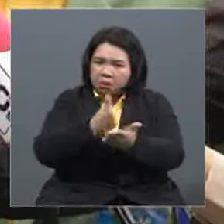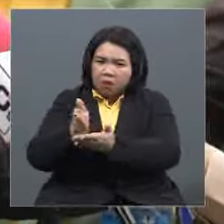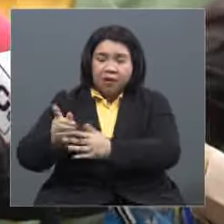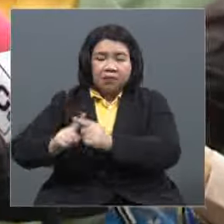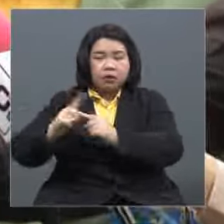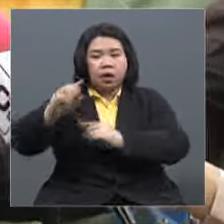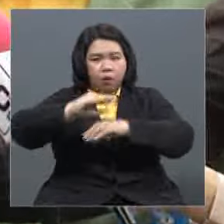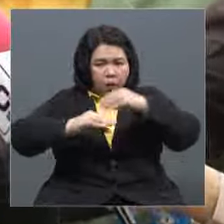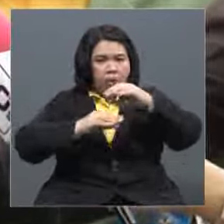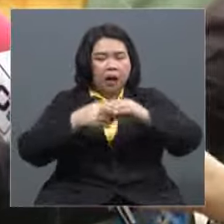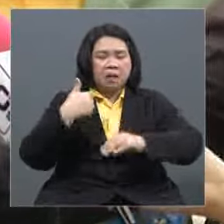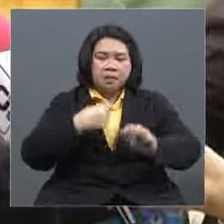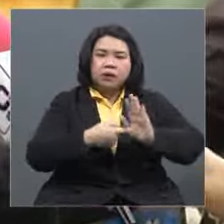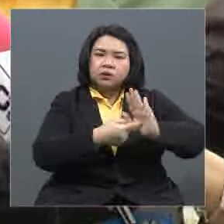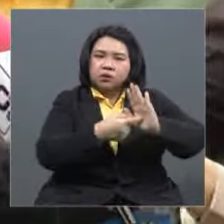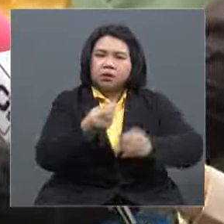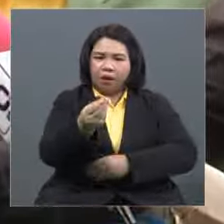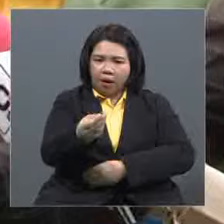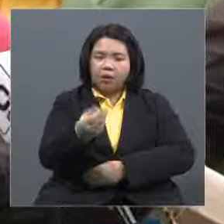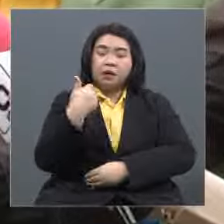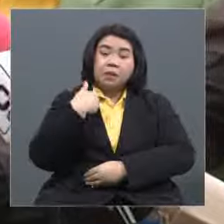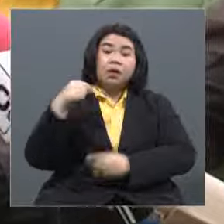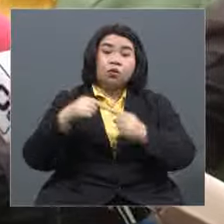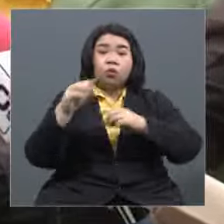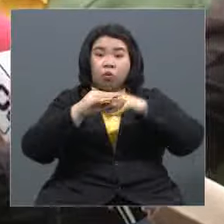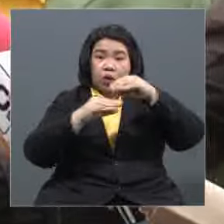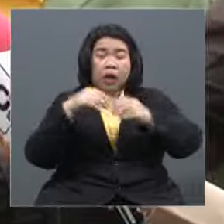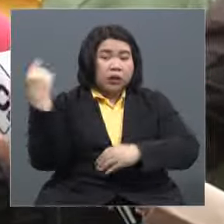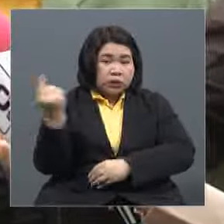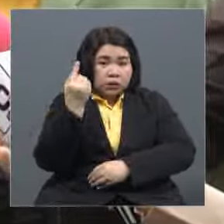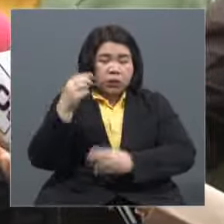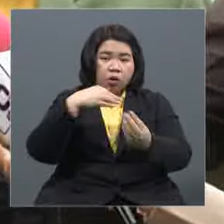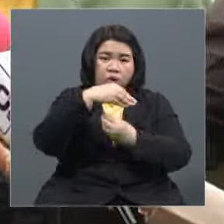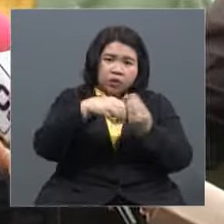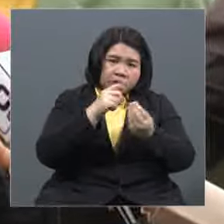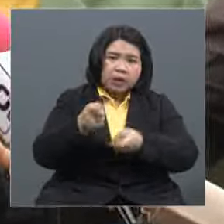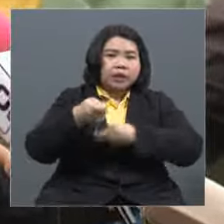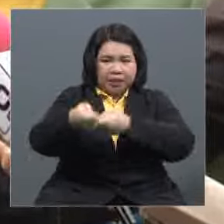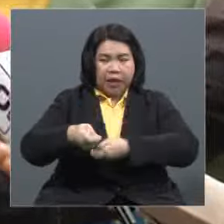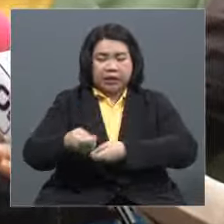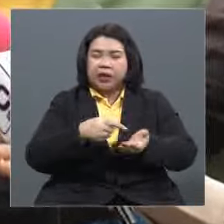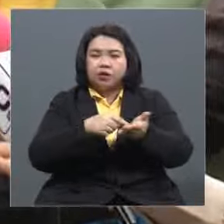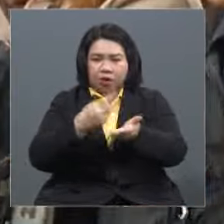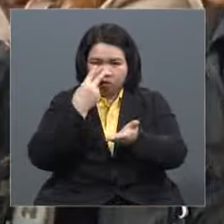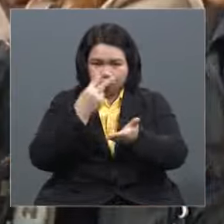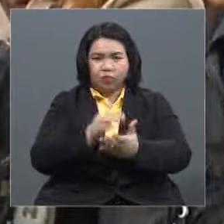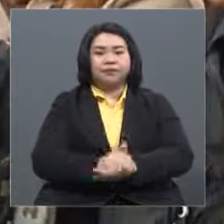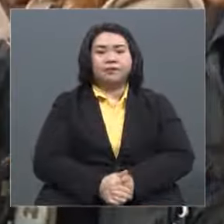โครงการนะคะที่จะนำเสนอครมทั้งในเรื่องของการท่องเที่ยวเศรษฐกิจและการเกษตรให้พิจารณาค่ะ